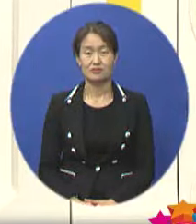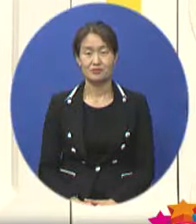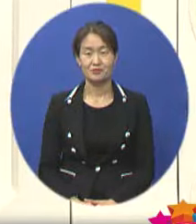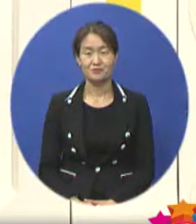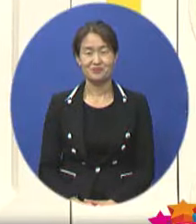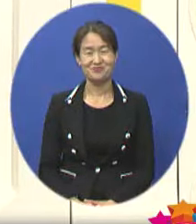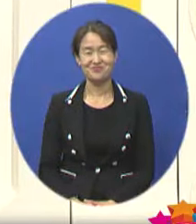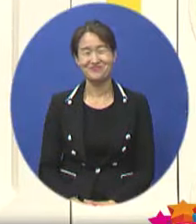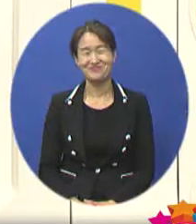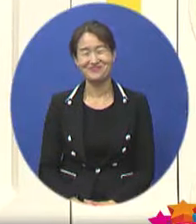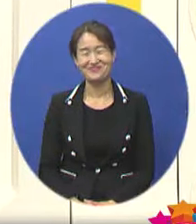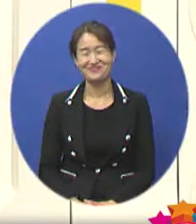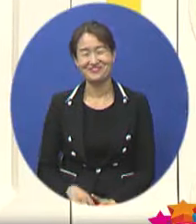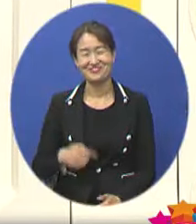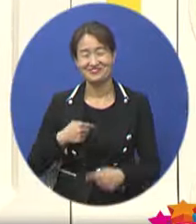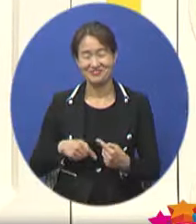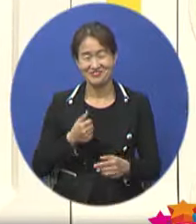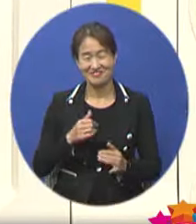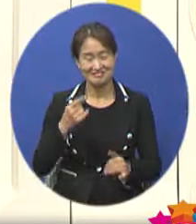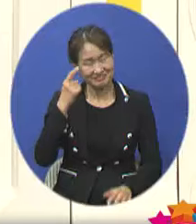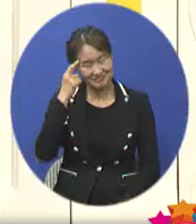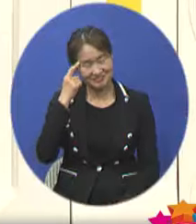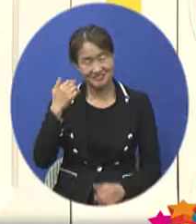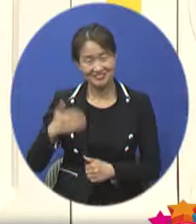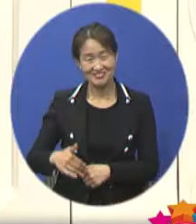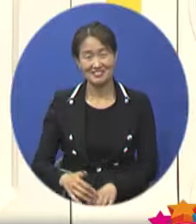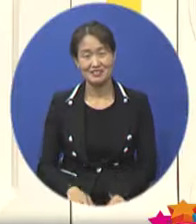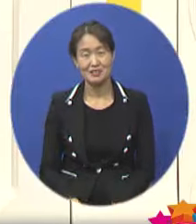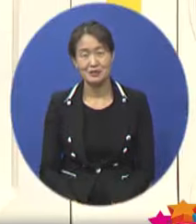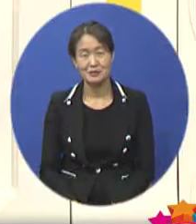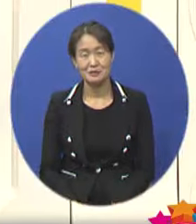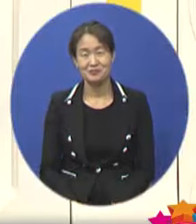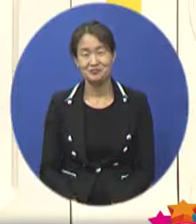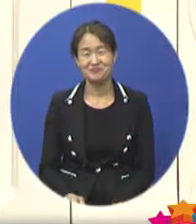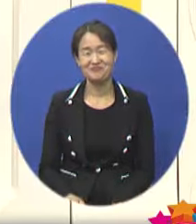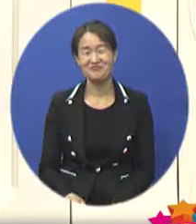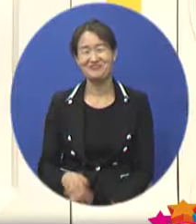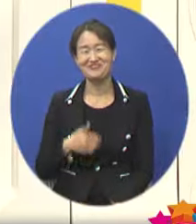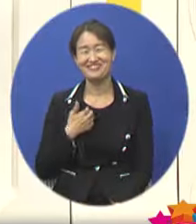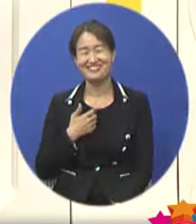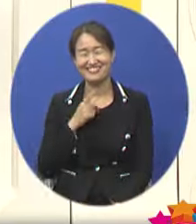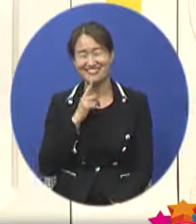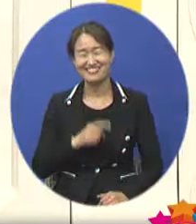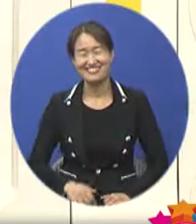수아 선생님. 생각 좀 해보세요. 예, I don't know.